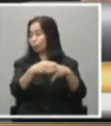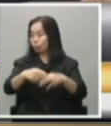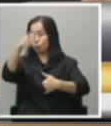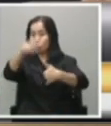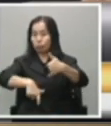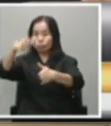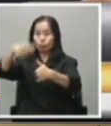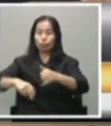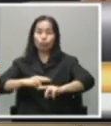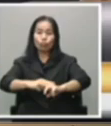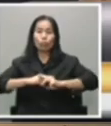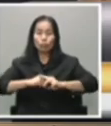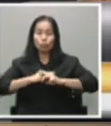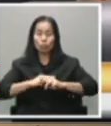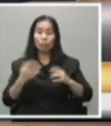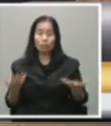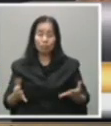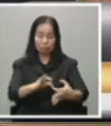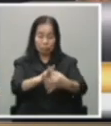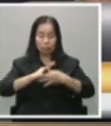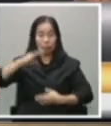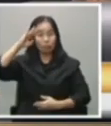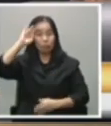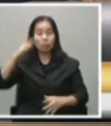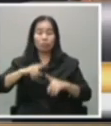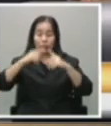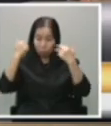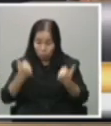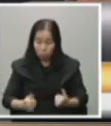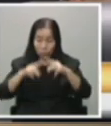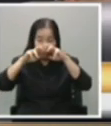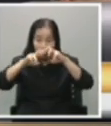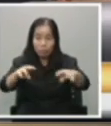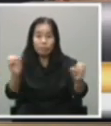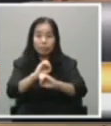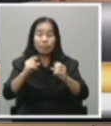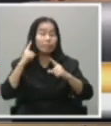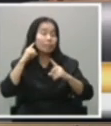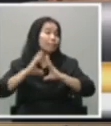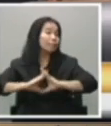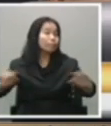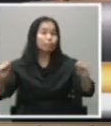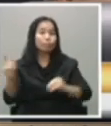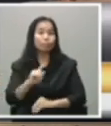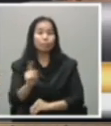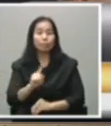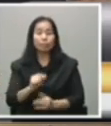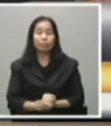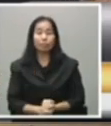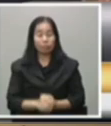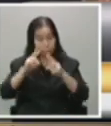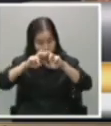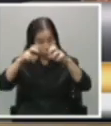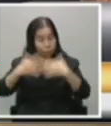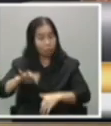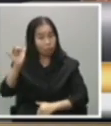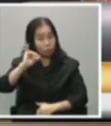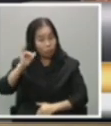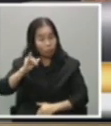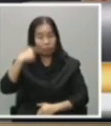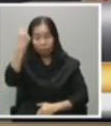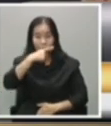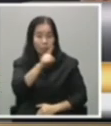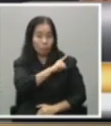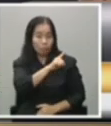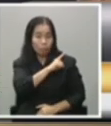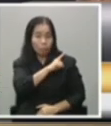ทัพจนถึงบัดนี้ยังไม่เคยมีการสอบสวนครับท่านประธาน ว่าเรื่องดังกล่าวใครเป็นผู้รับ